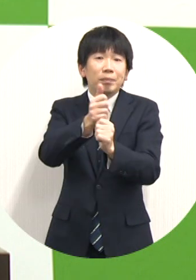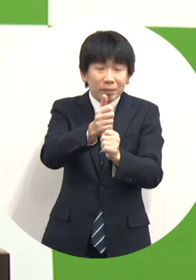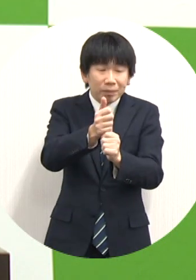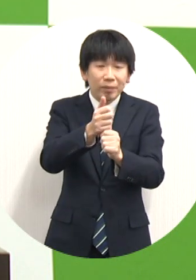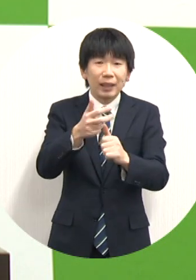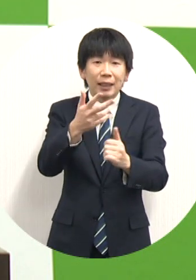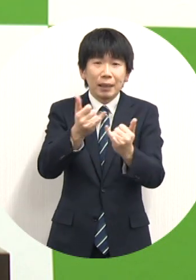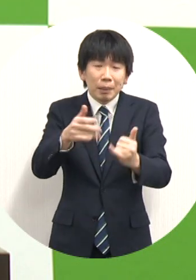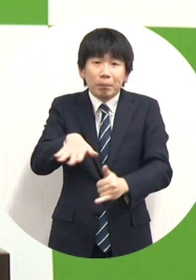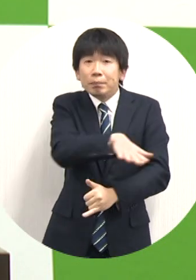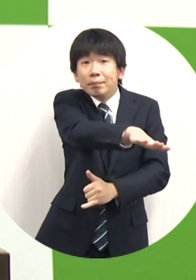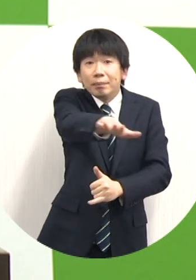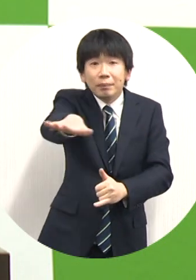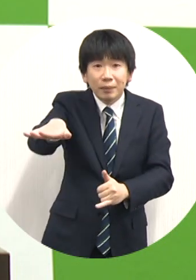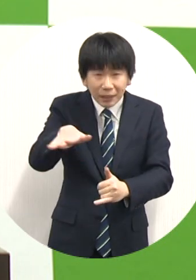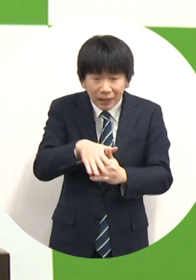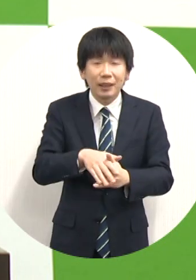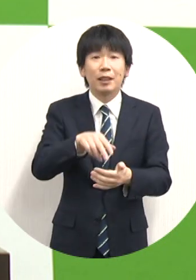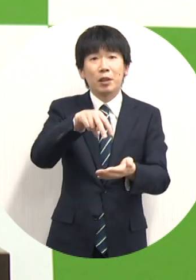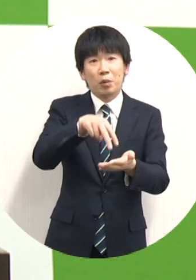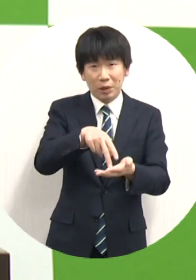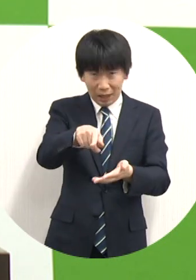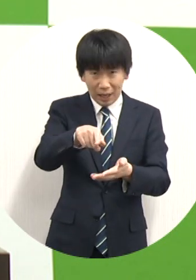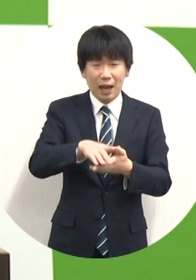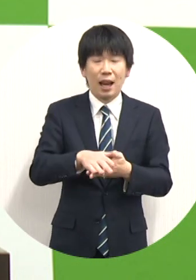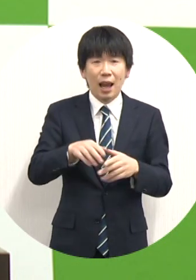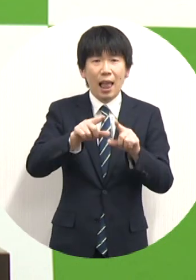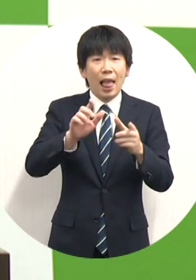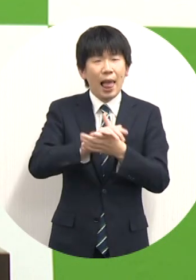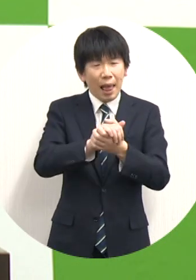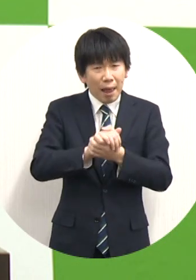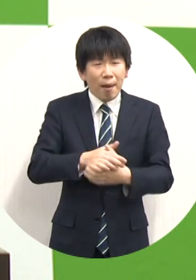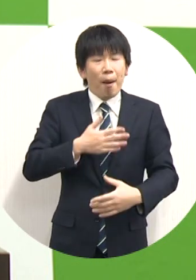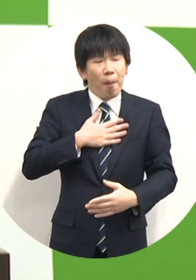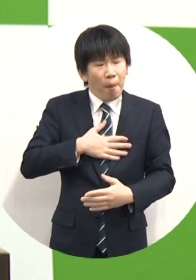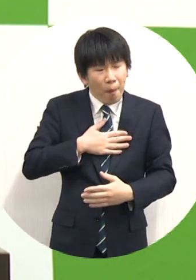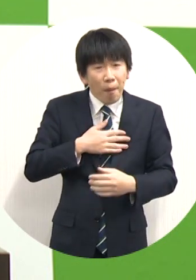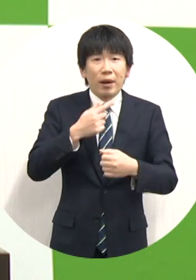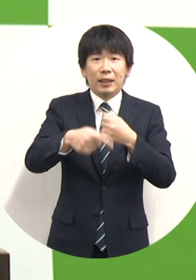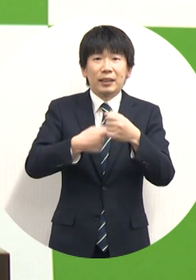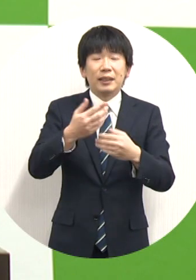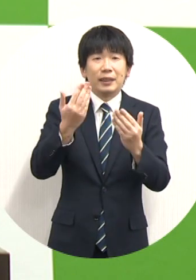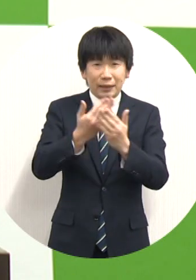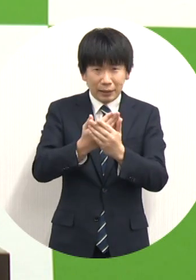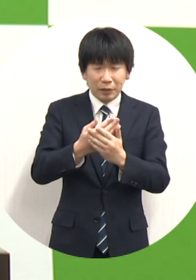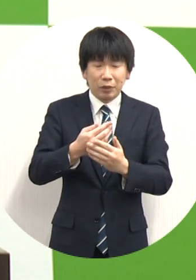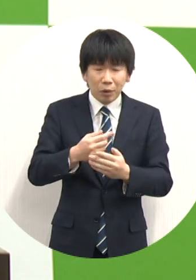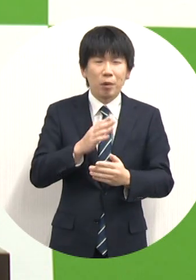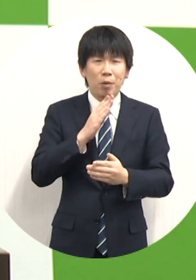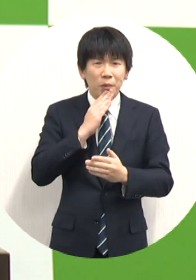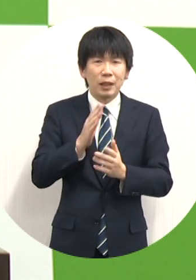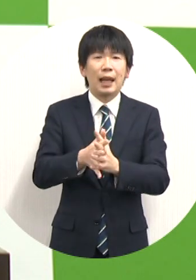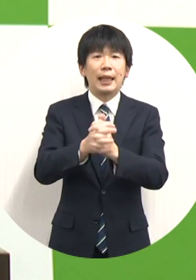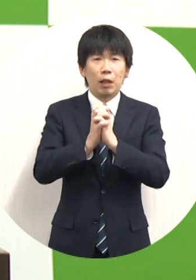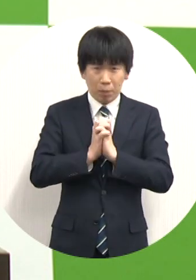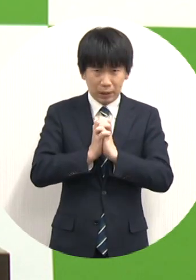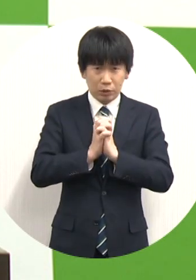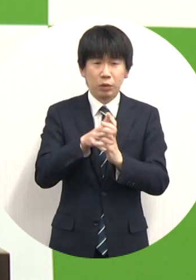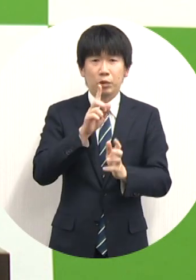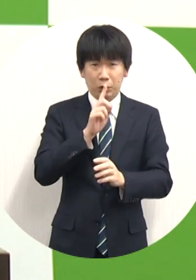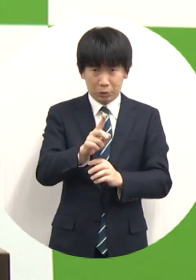平和で穏やかな年となりますことを心から祈念するとともに市長として引き続き